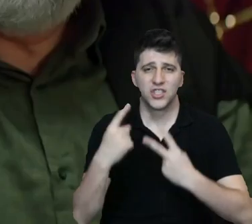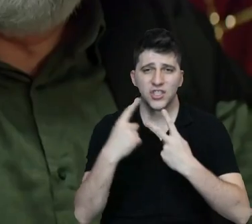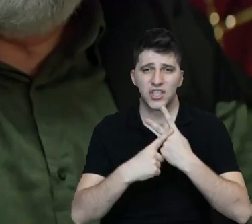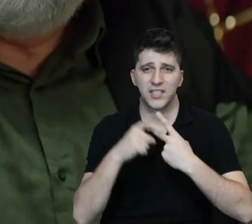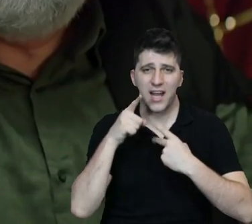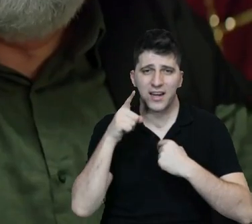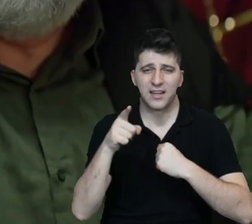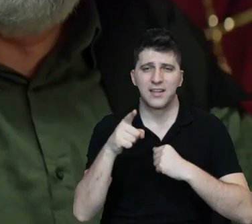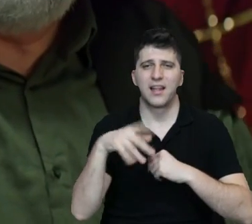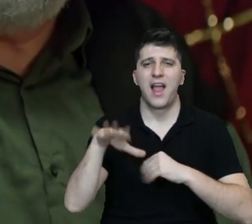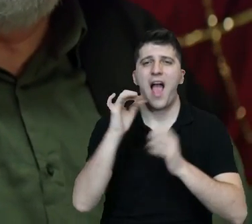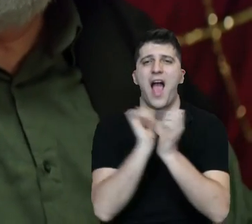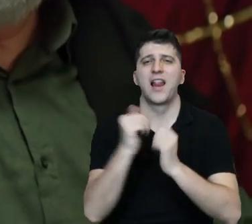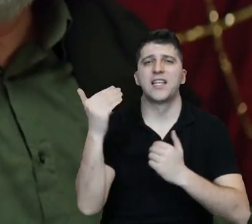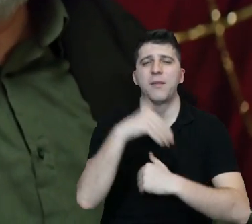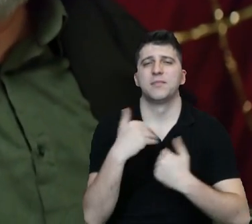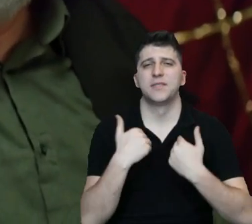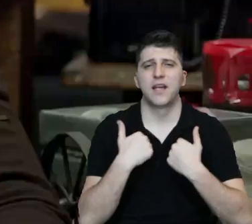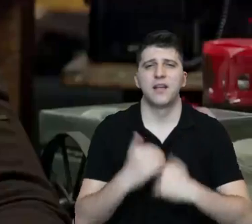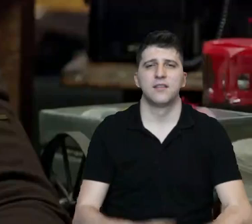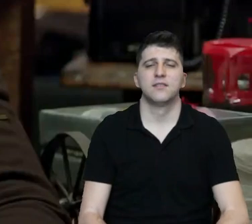aile bize gelmişler. Hayırlı olsun ha.